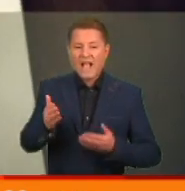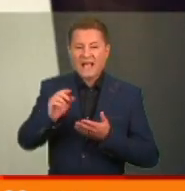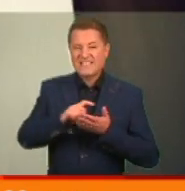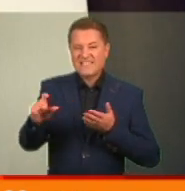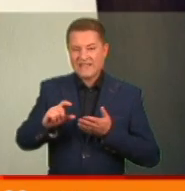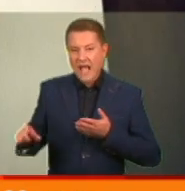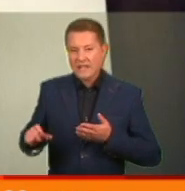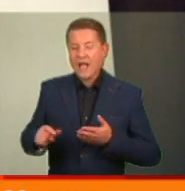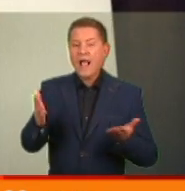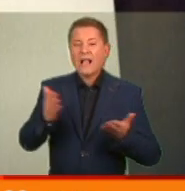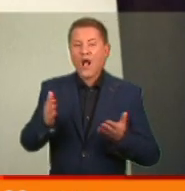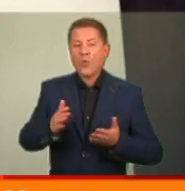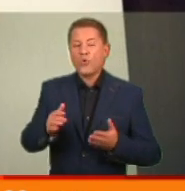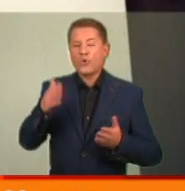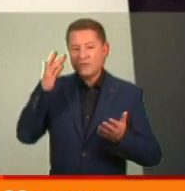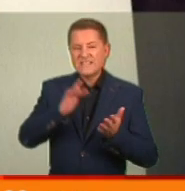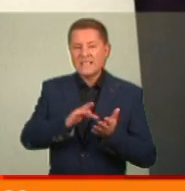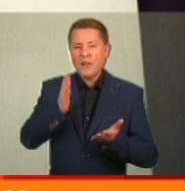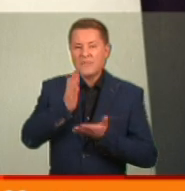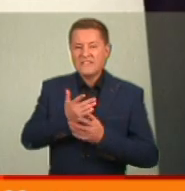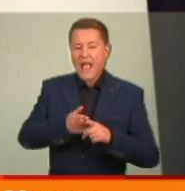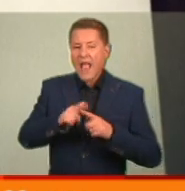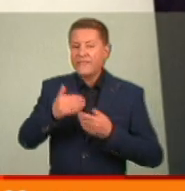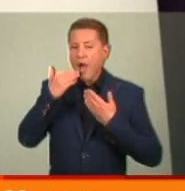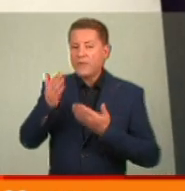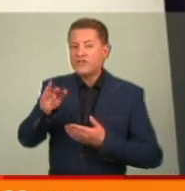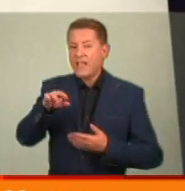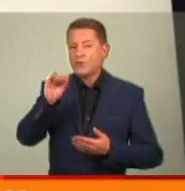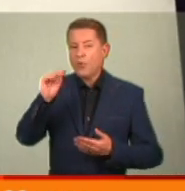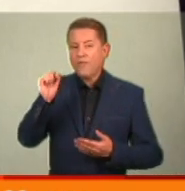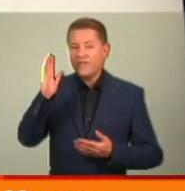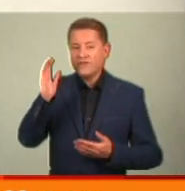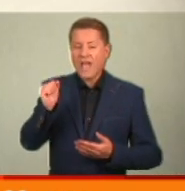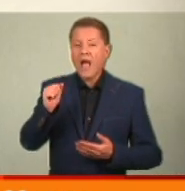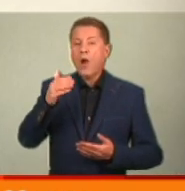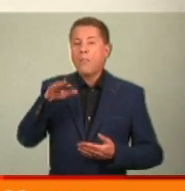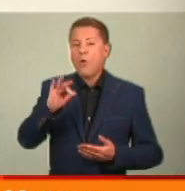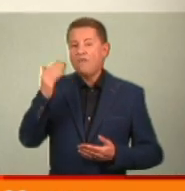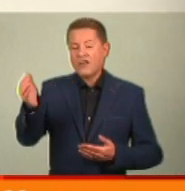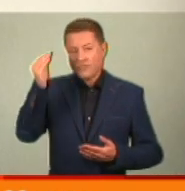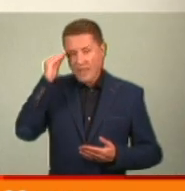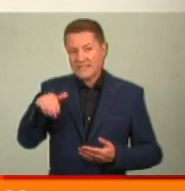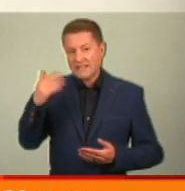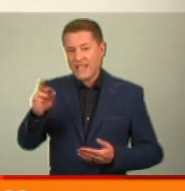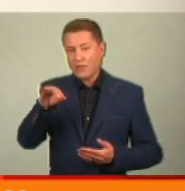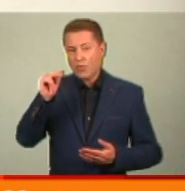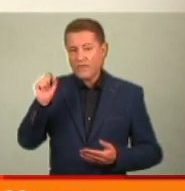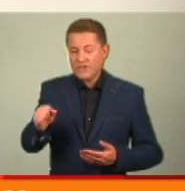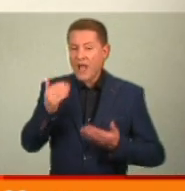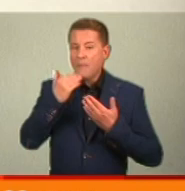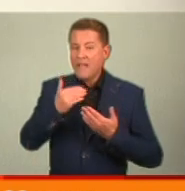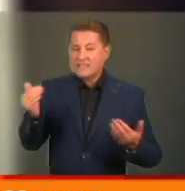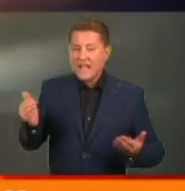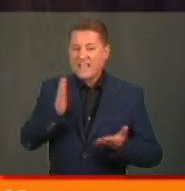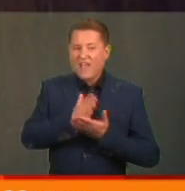сторінках. Какую именно цель преследовало это обращение Януковича, по вашему мнению? Со стороны Януковича последний уже